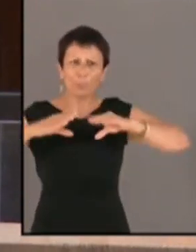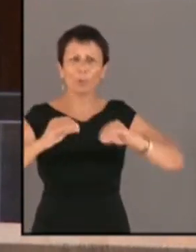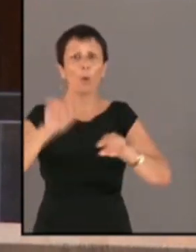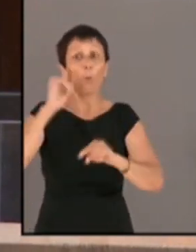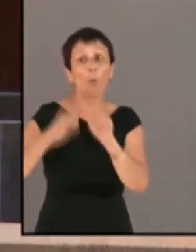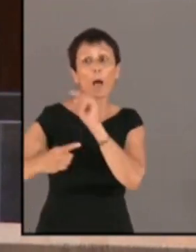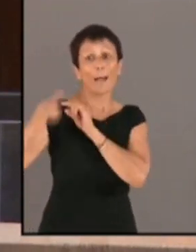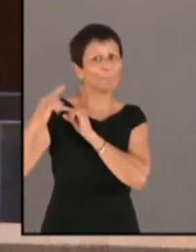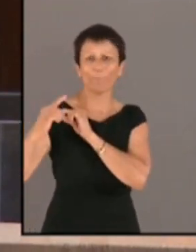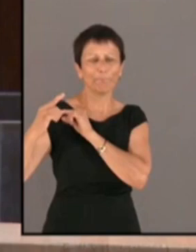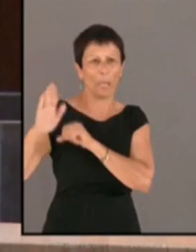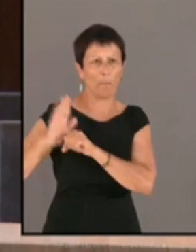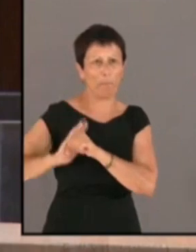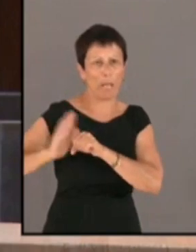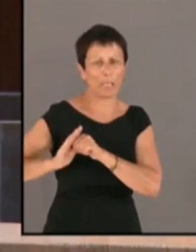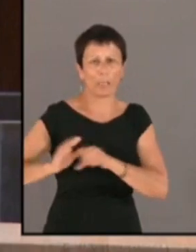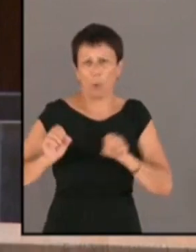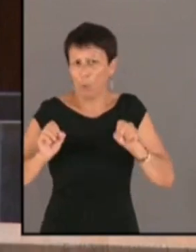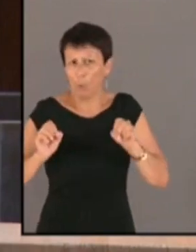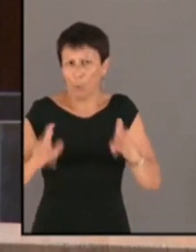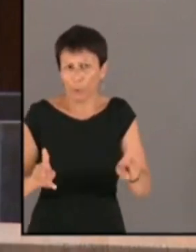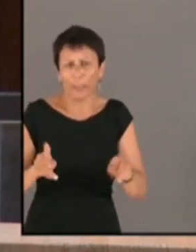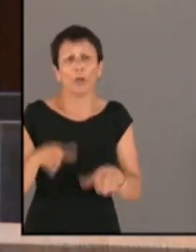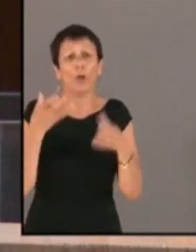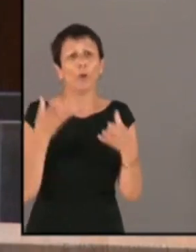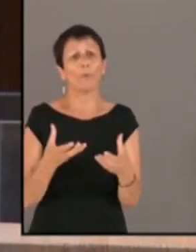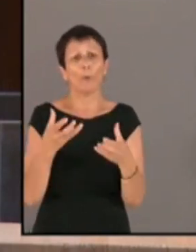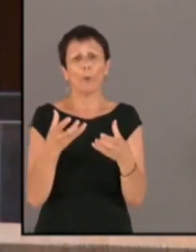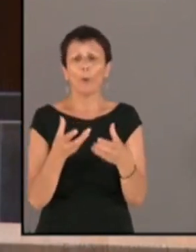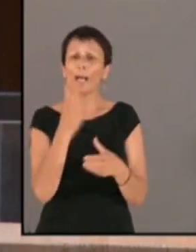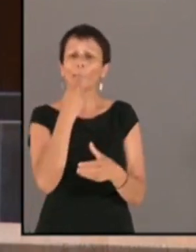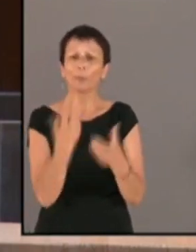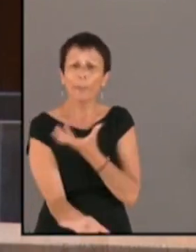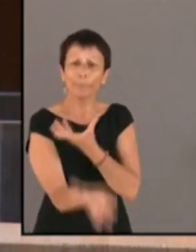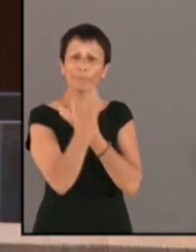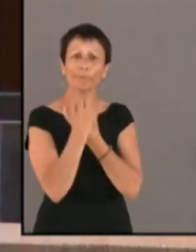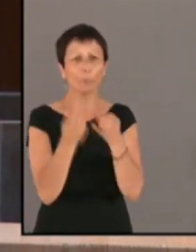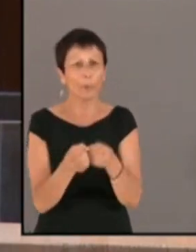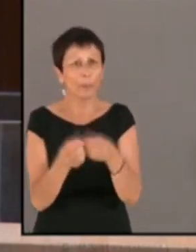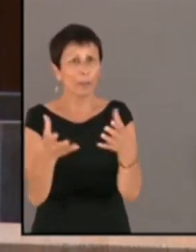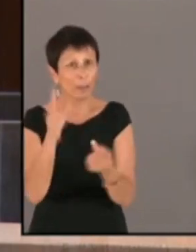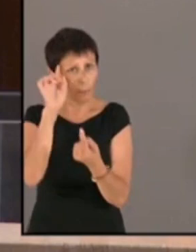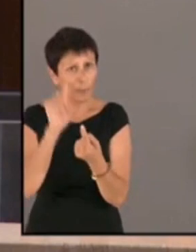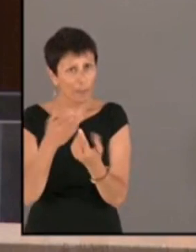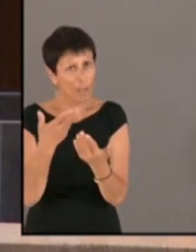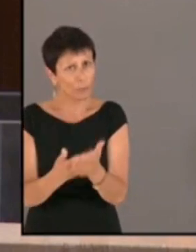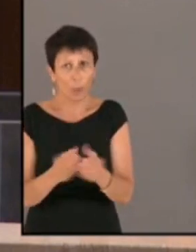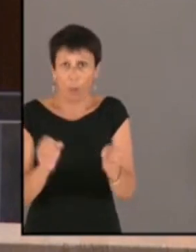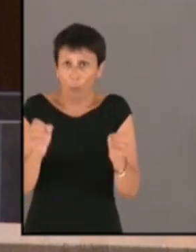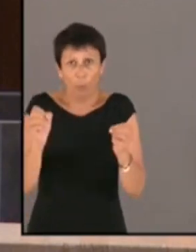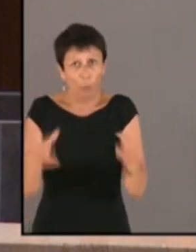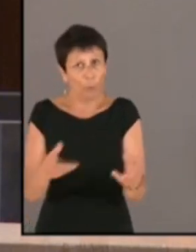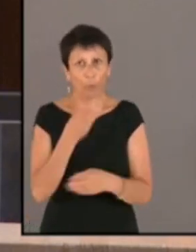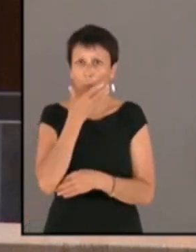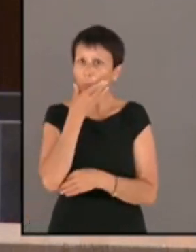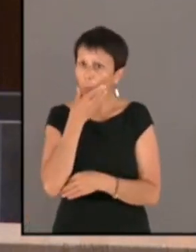l'ancienne mandature, et pour développer la participation citoyenne. Voilà une noble